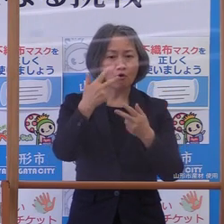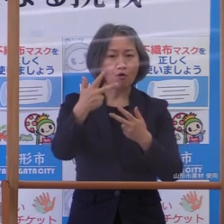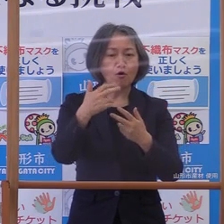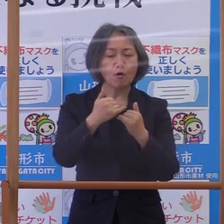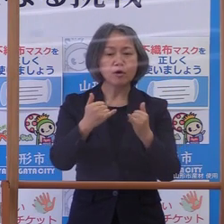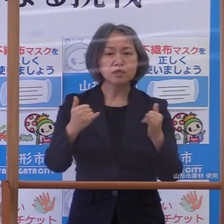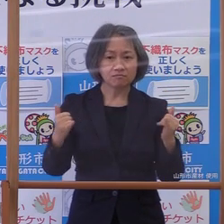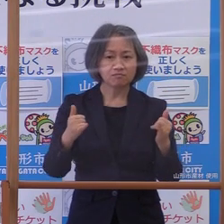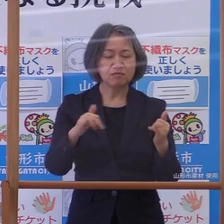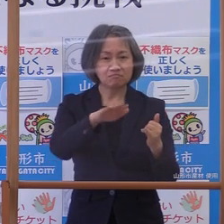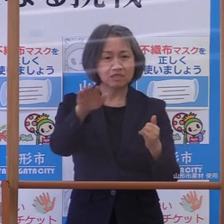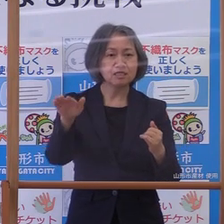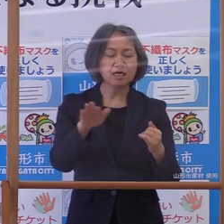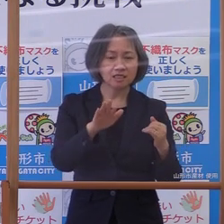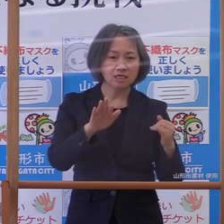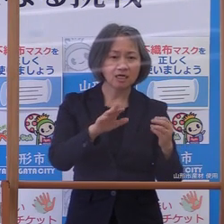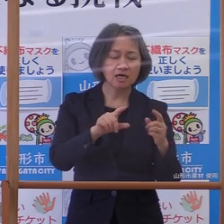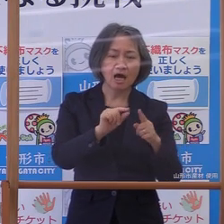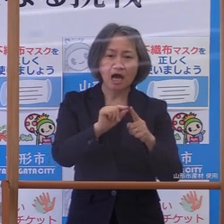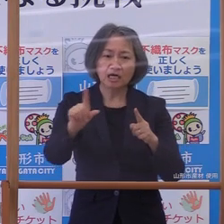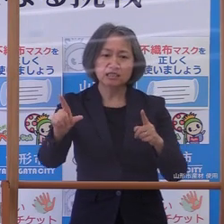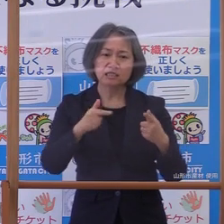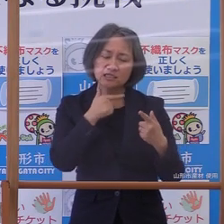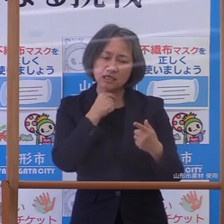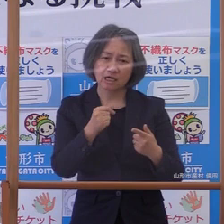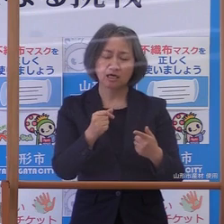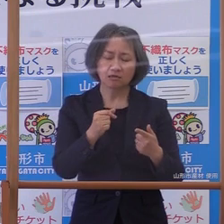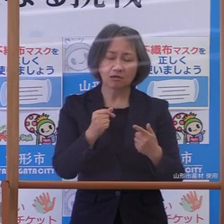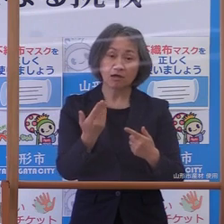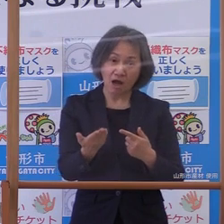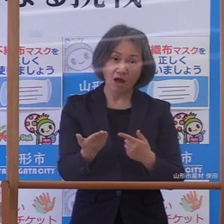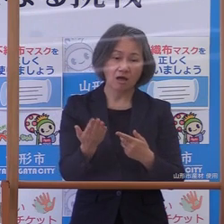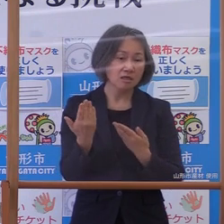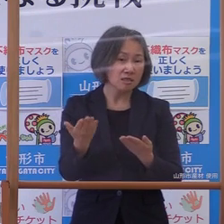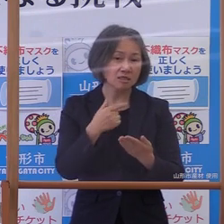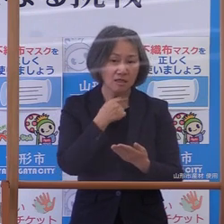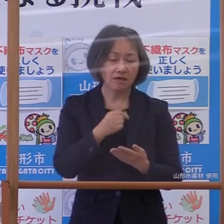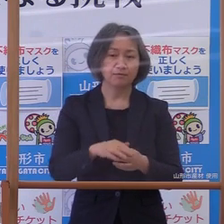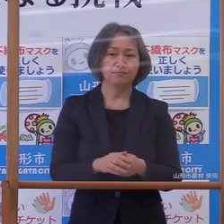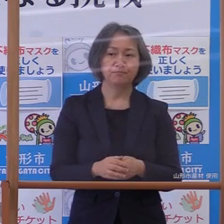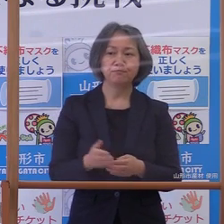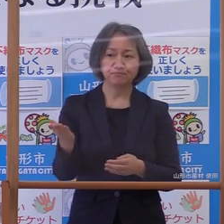に方に発信したいというふうに考えていますでしょうか。 はい、